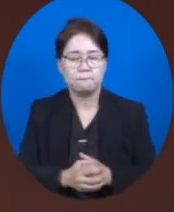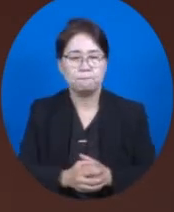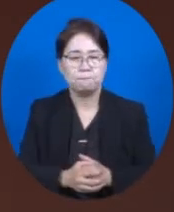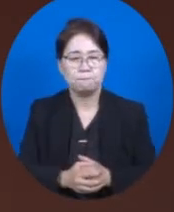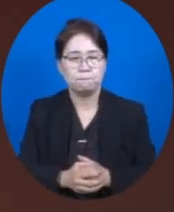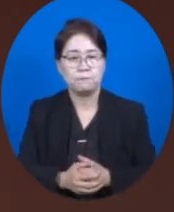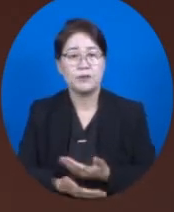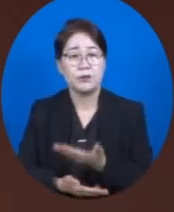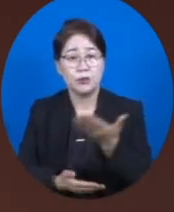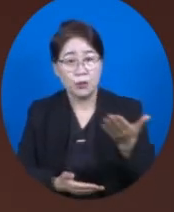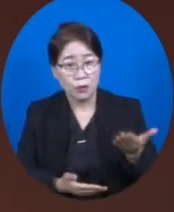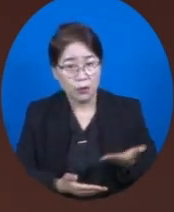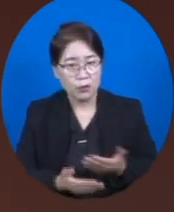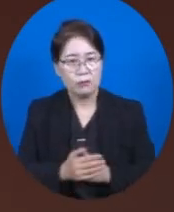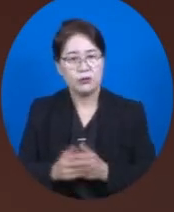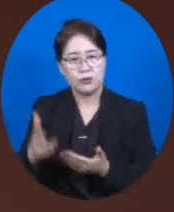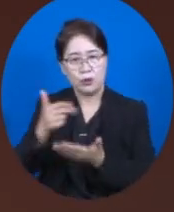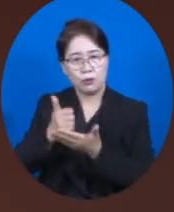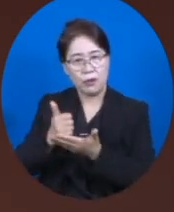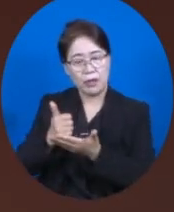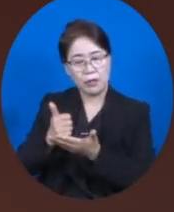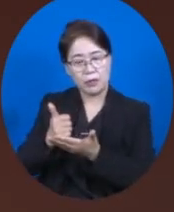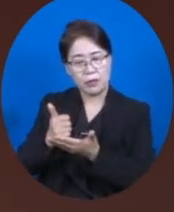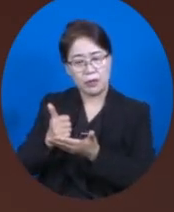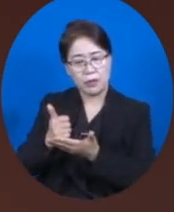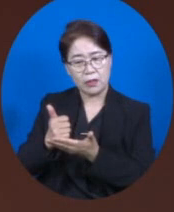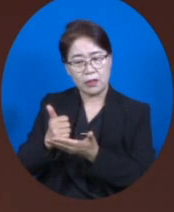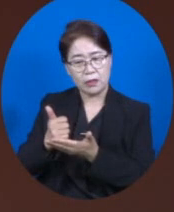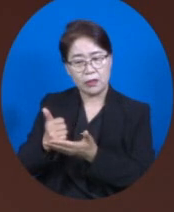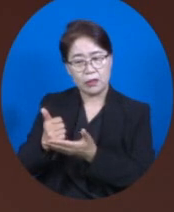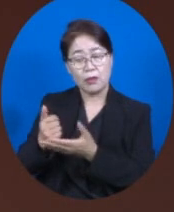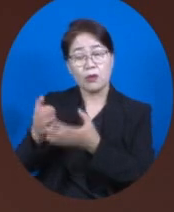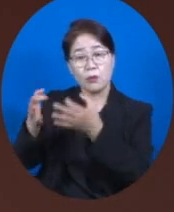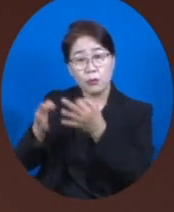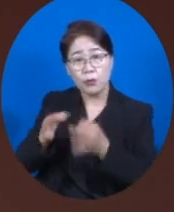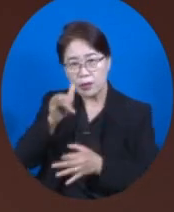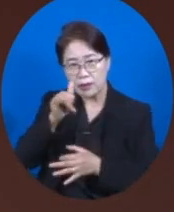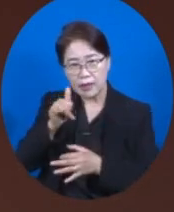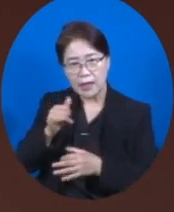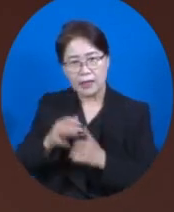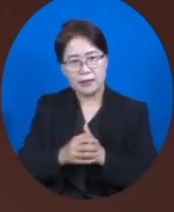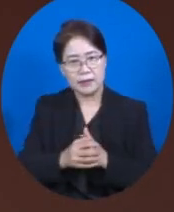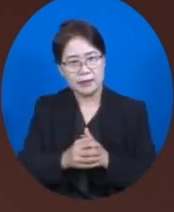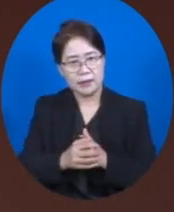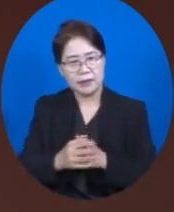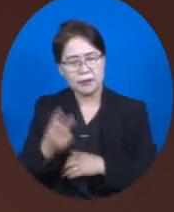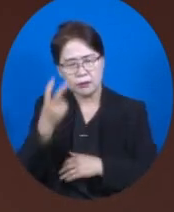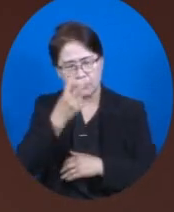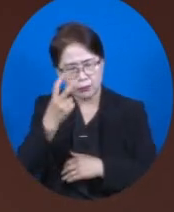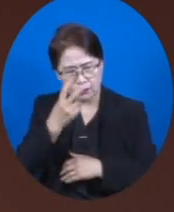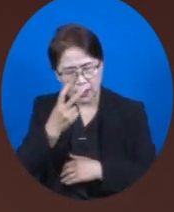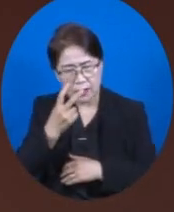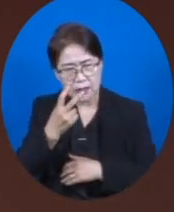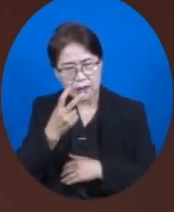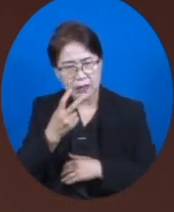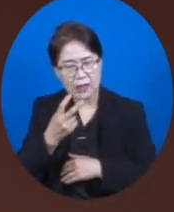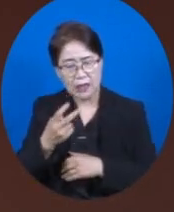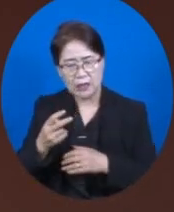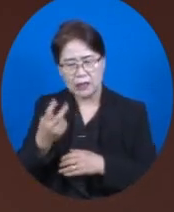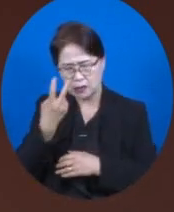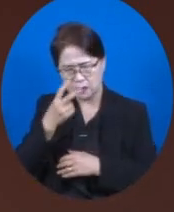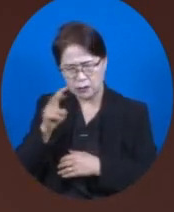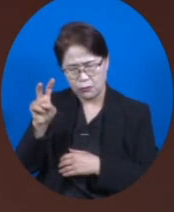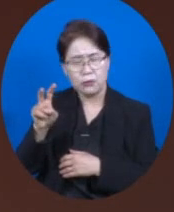여러분 여호와의 눈이 보고 있다라고 하는 것은요 단순히 관찰하고 지켜보고